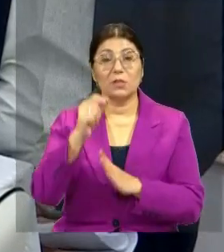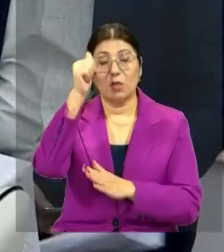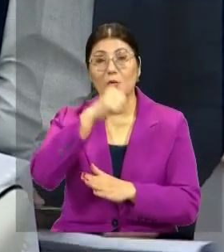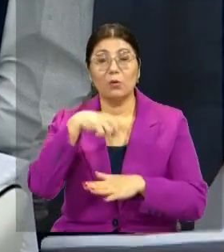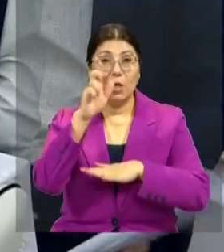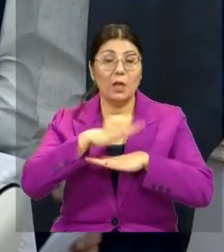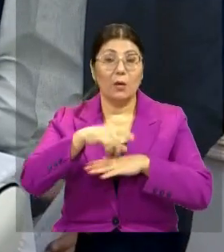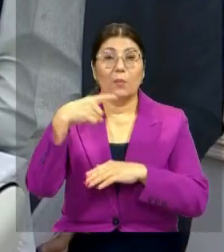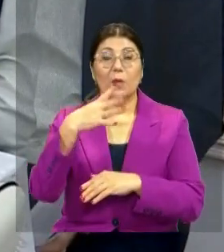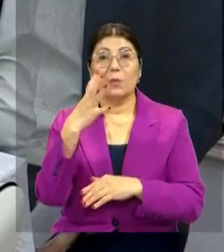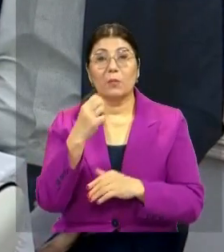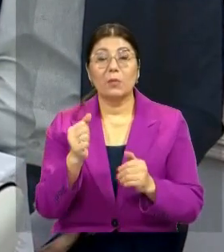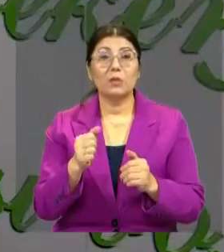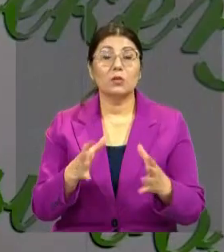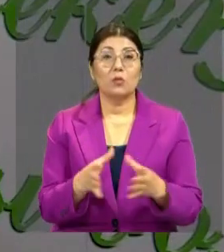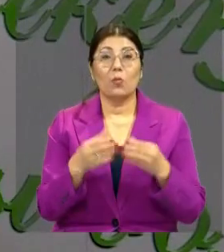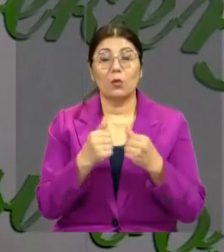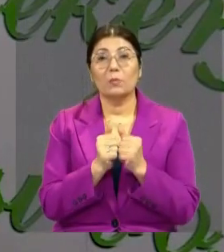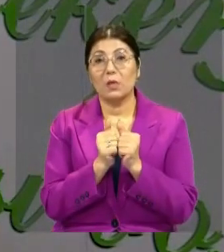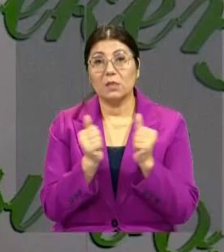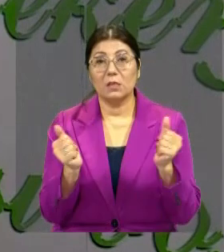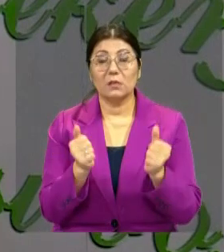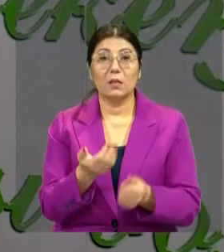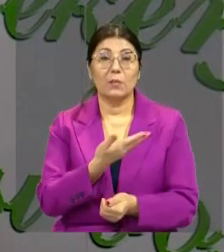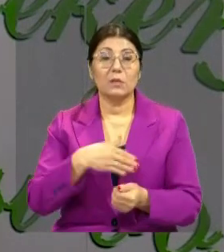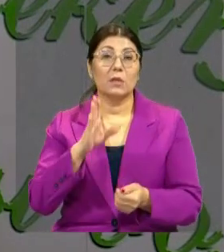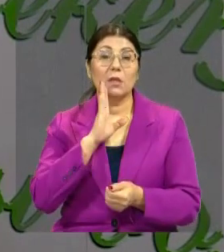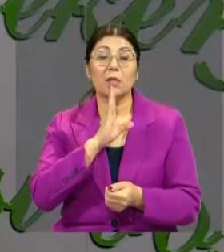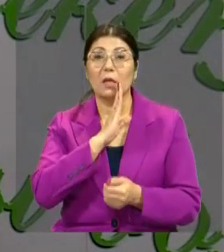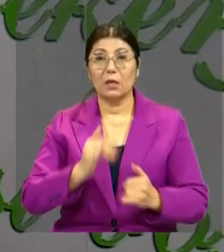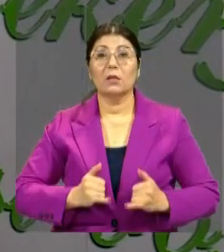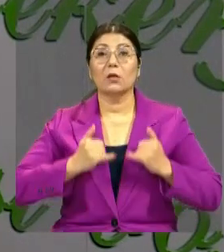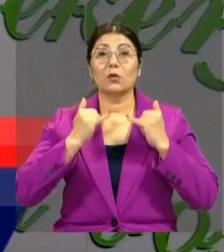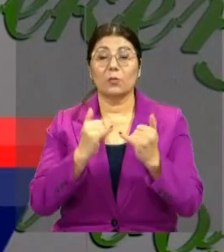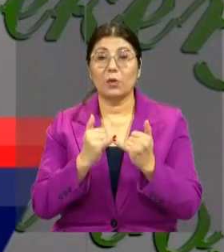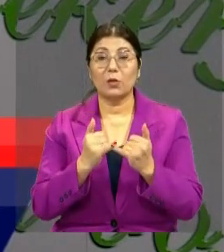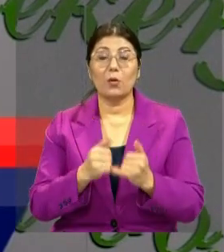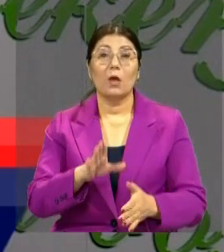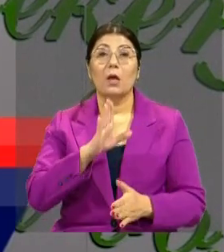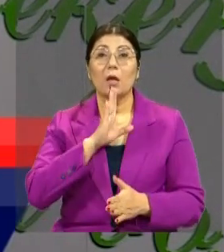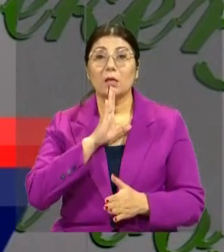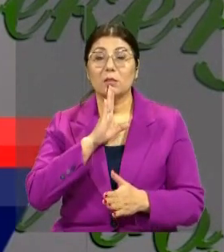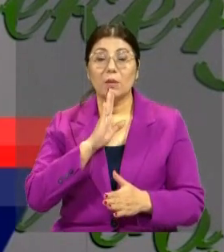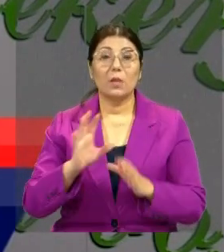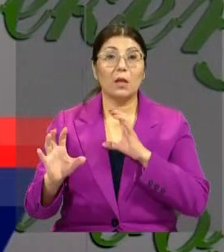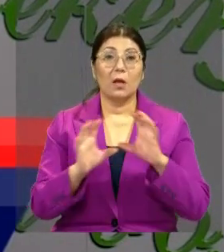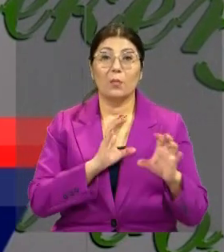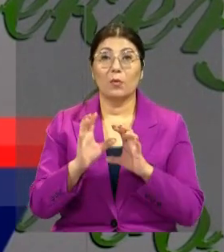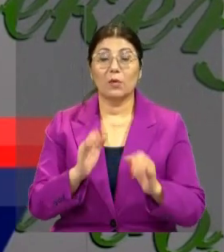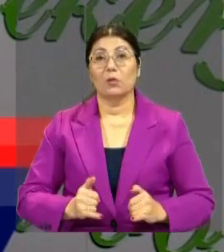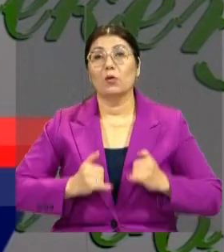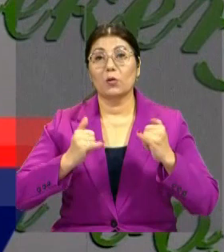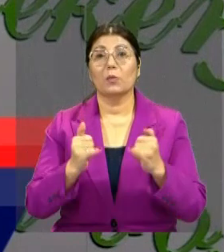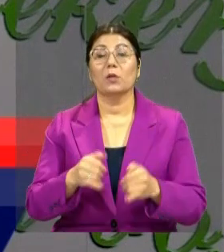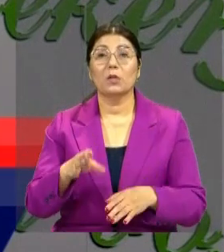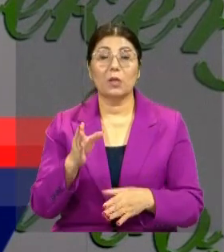елімізде 1500 отбасы ажырасқан. Негізі әйел кісіні құрметтеу, қыз балаларға қамқорлық таныту, ол